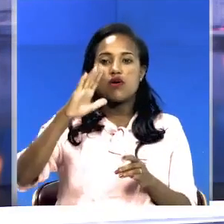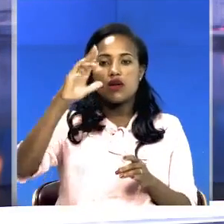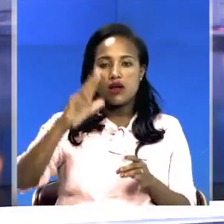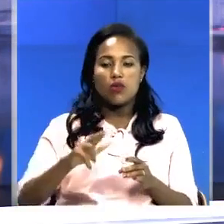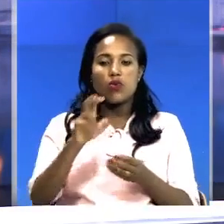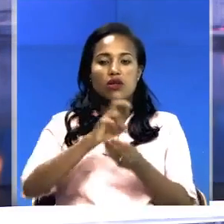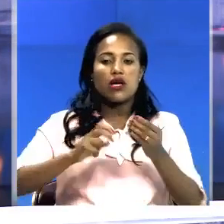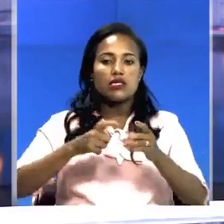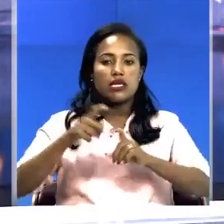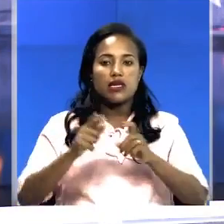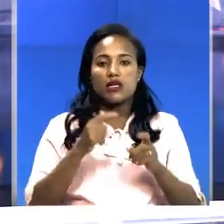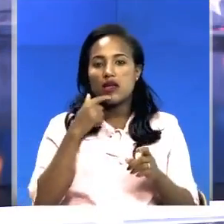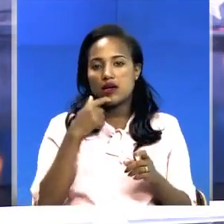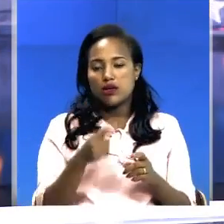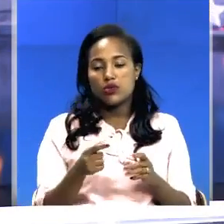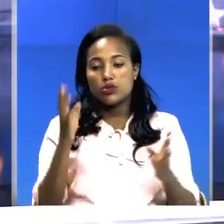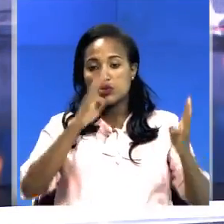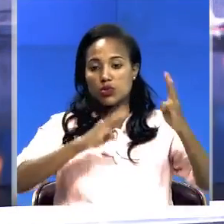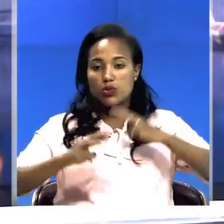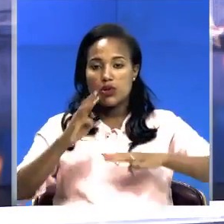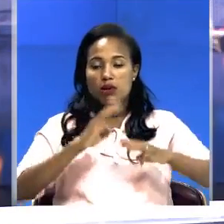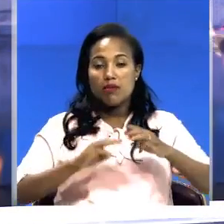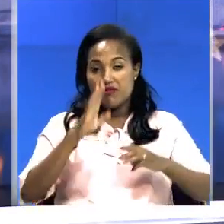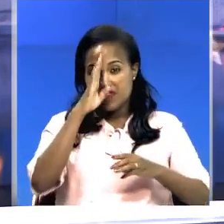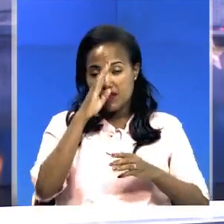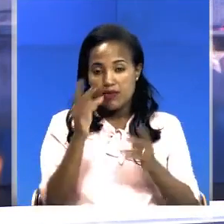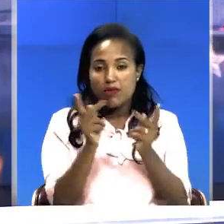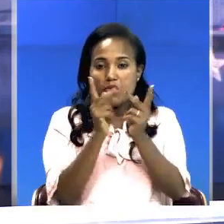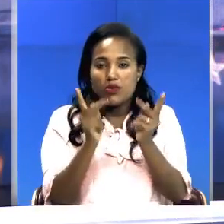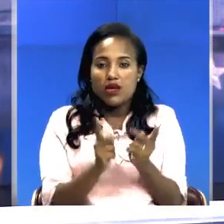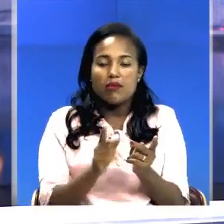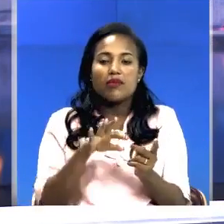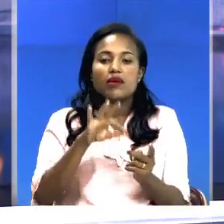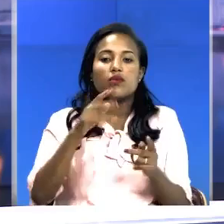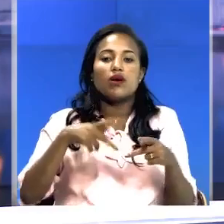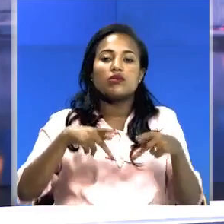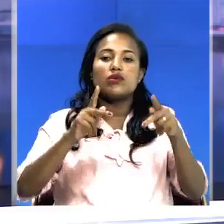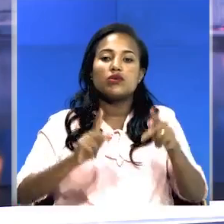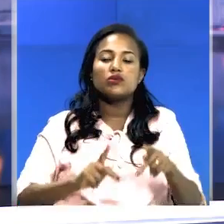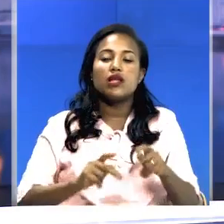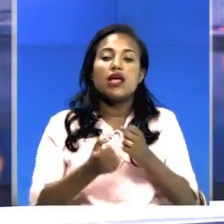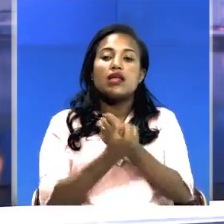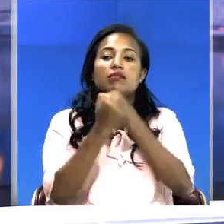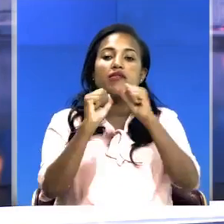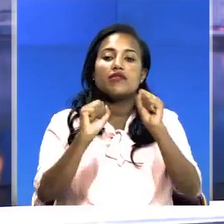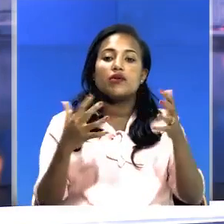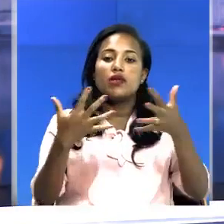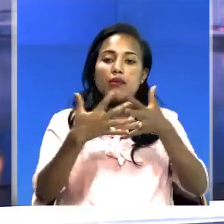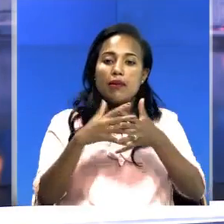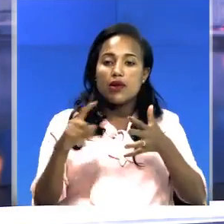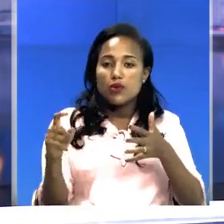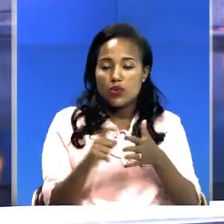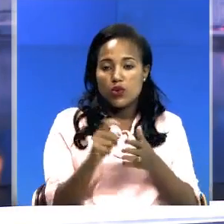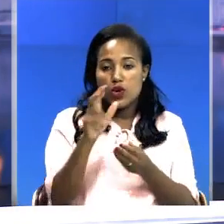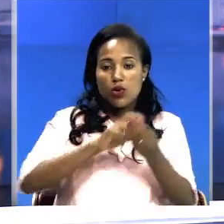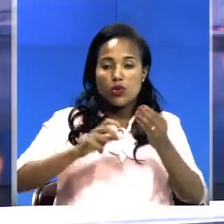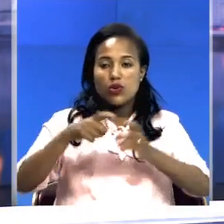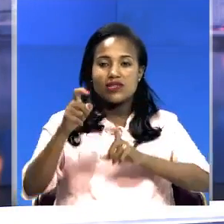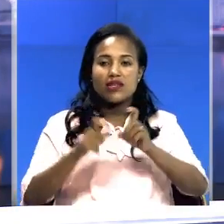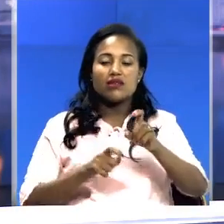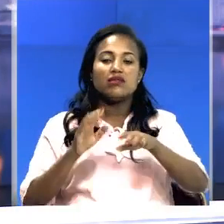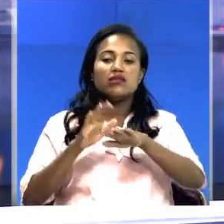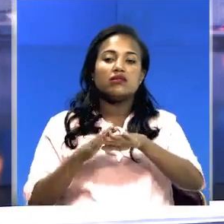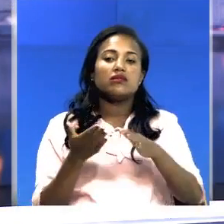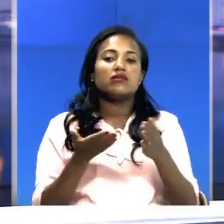አስተዳደር ችግሩ በሚከሰትበት አካባቢ ቢገኙ አርሶ አደሮችም ለመፍትሄው ተባባሪ እንዲሆኑ የወረዳው አስተዳደር ጥሪ